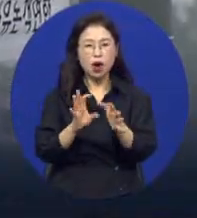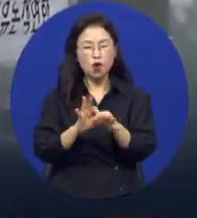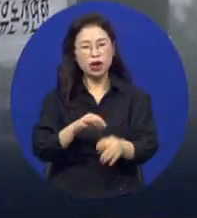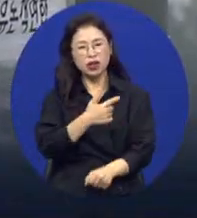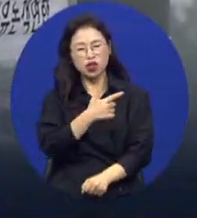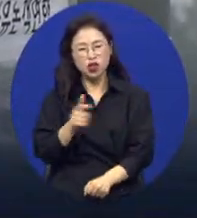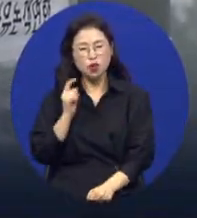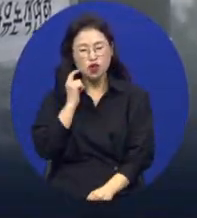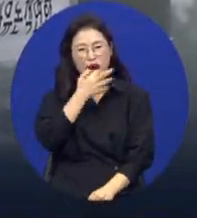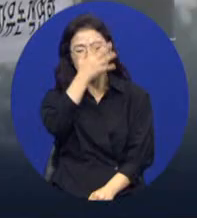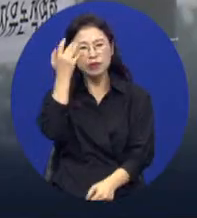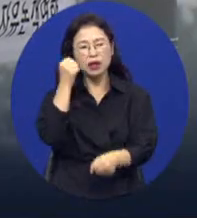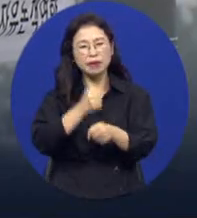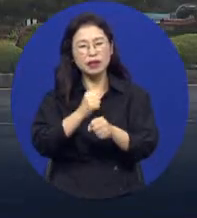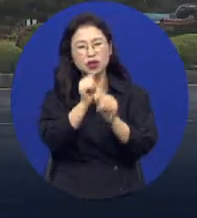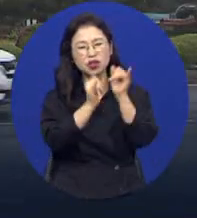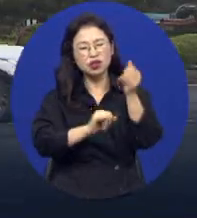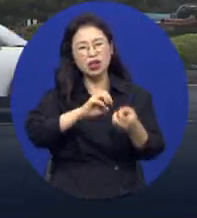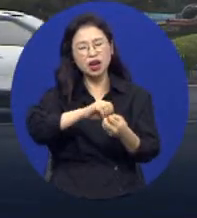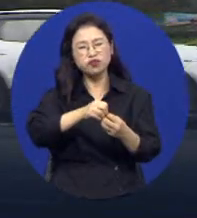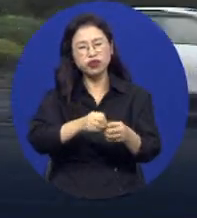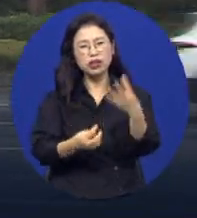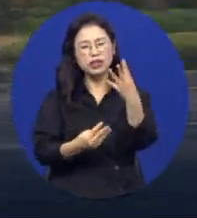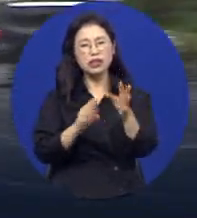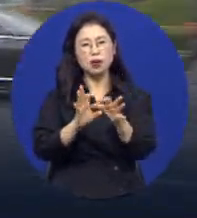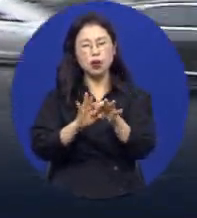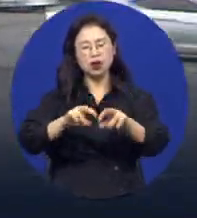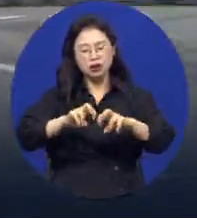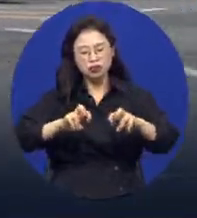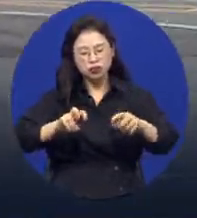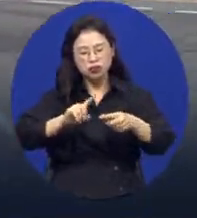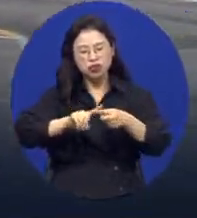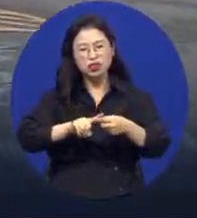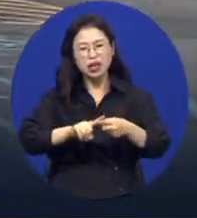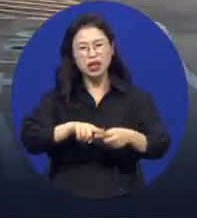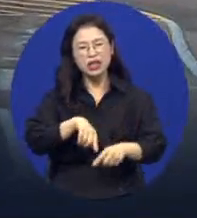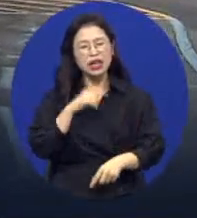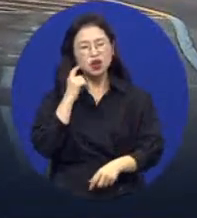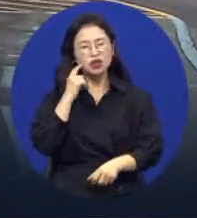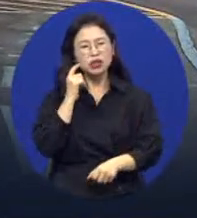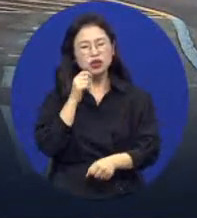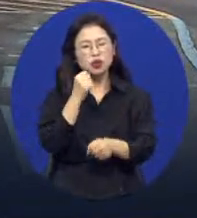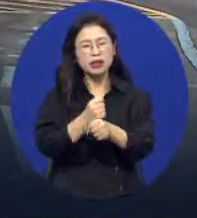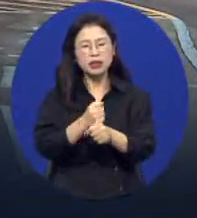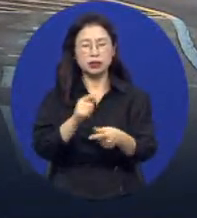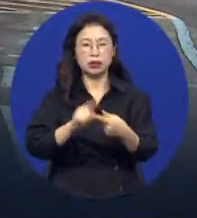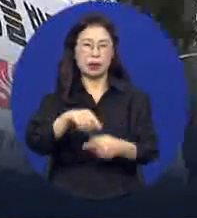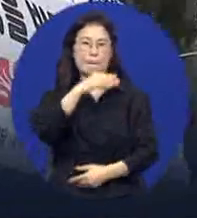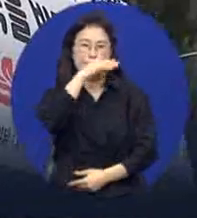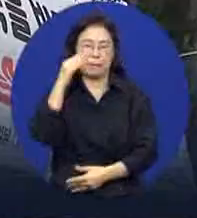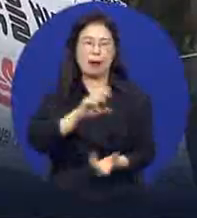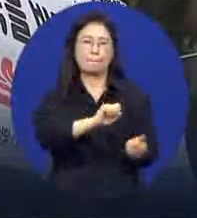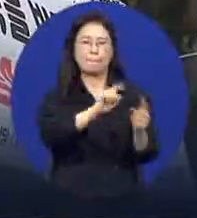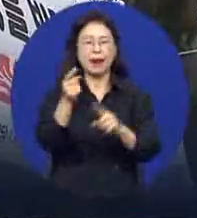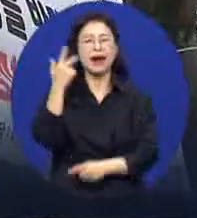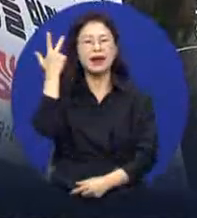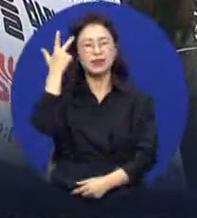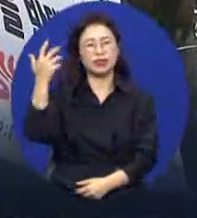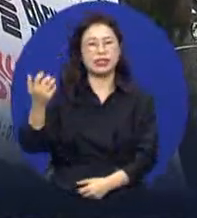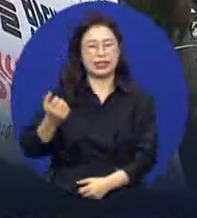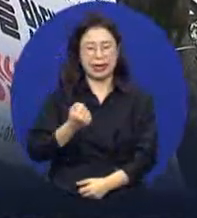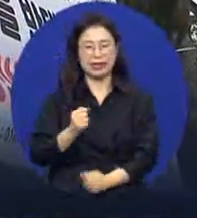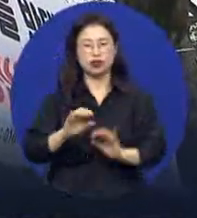너무 미화시키면서 역사 왜곡을 하고 사슴 사건 진상을 왜곡시키는 것에 대해서 바로 하자고 하는 정신을